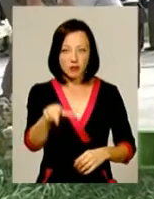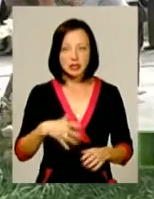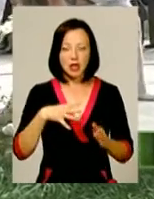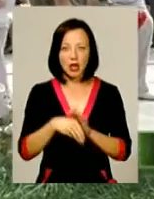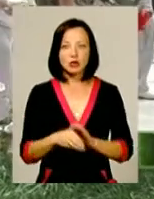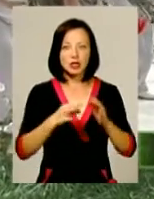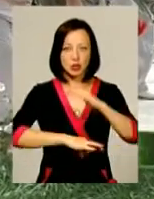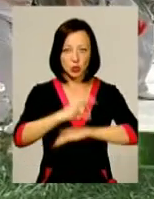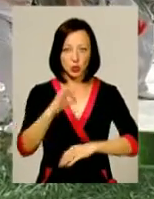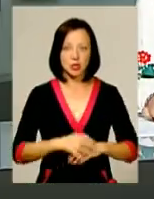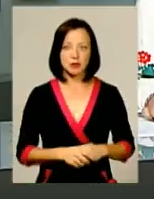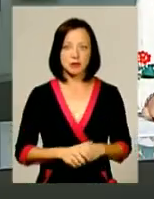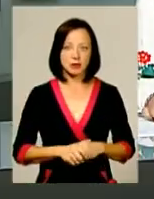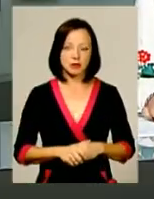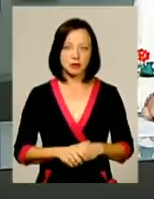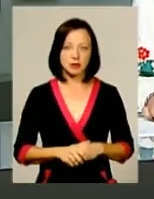загинули на Сході.